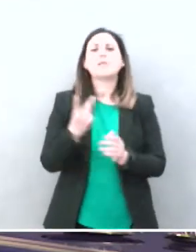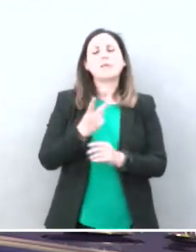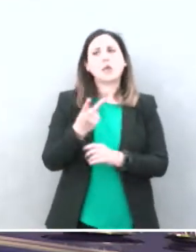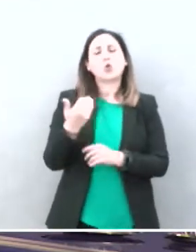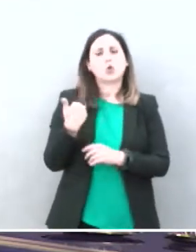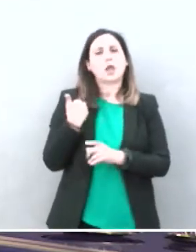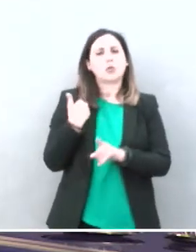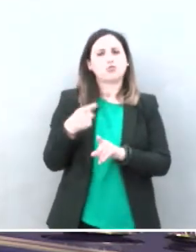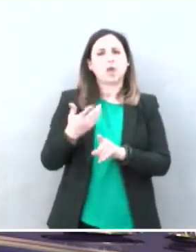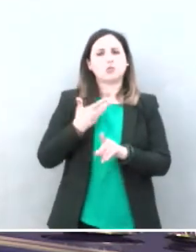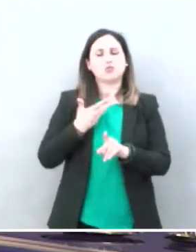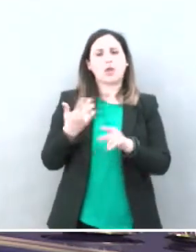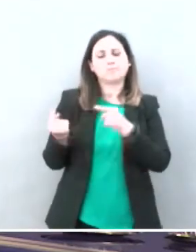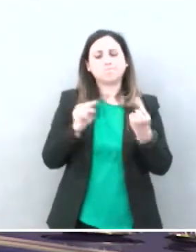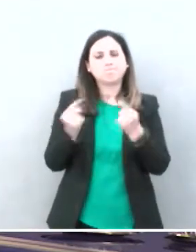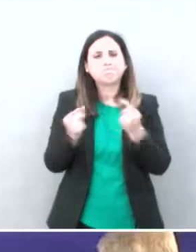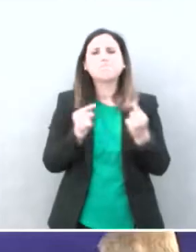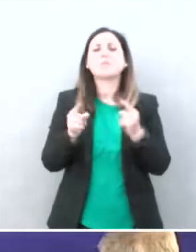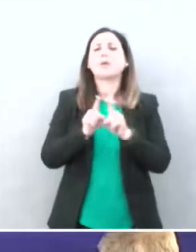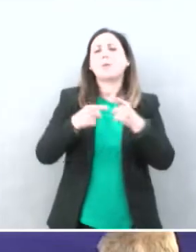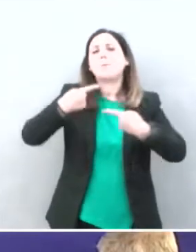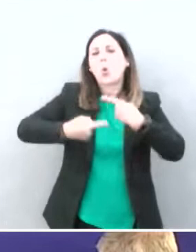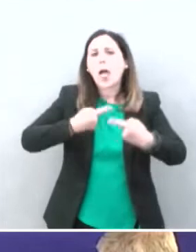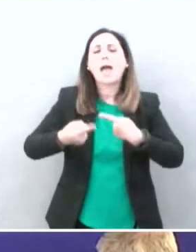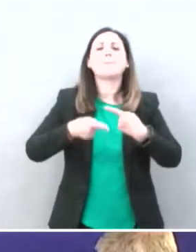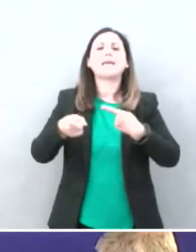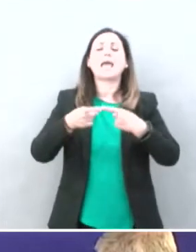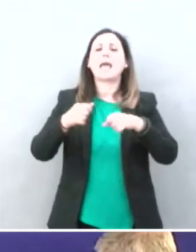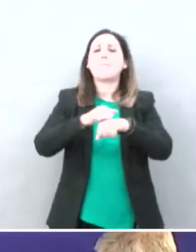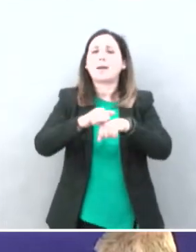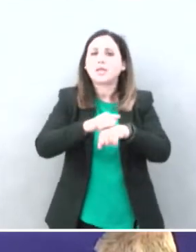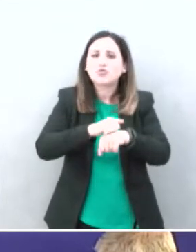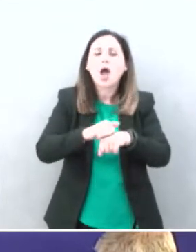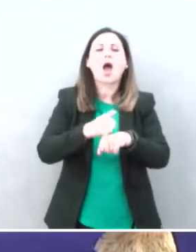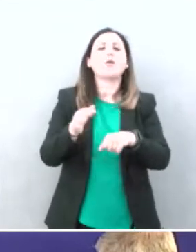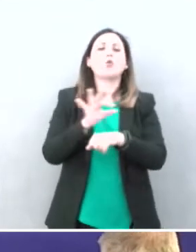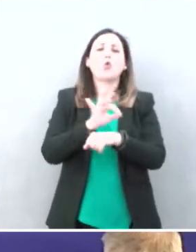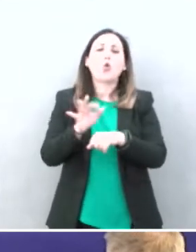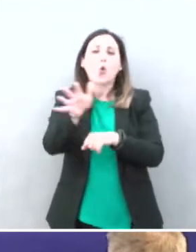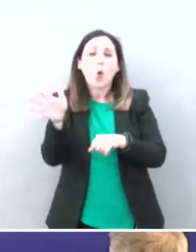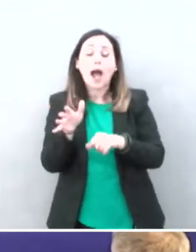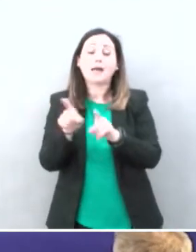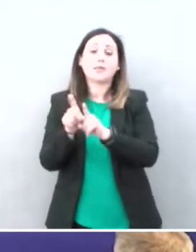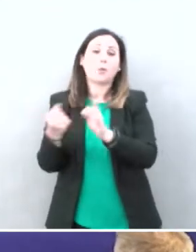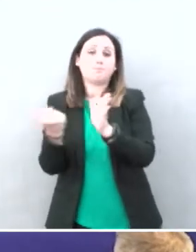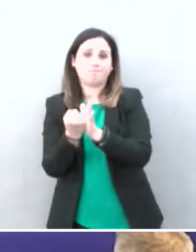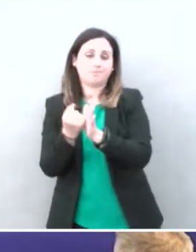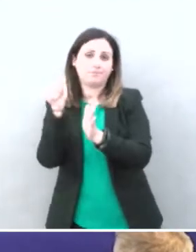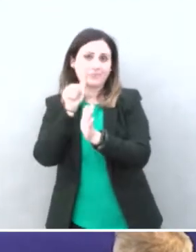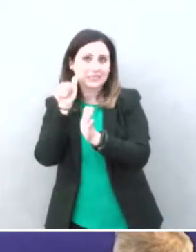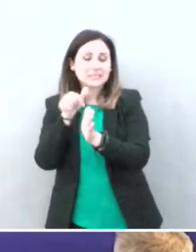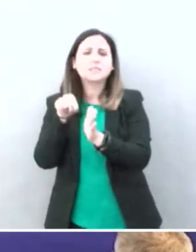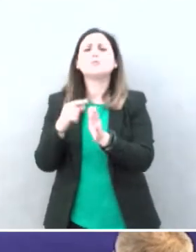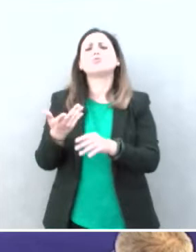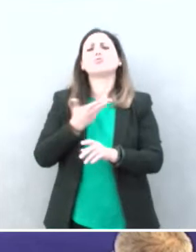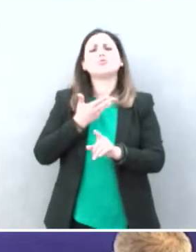polemiche, diciamo, dal parmigiano, parmesana e di in giù, anche per chi è prossimo a noi, ci sono innumerevoli